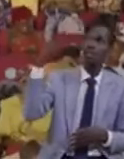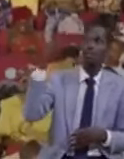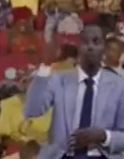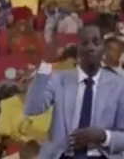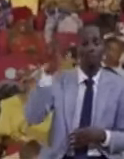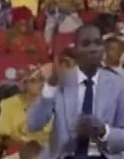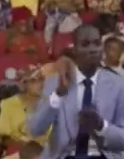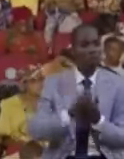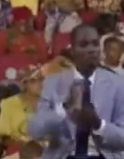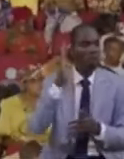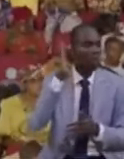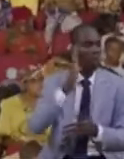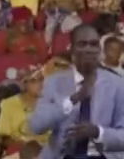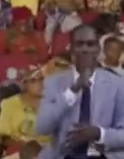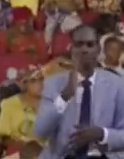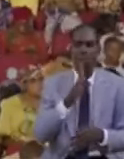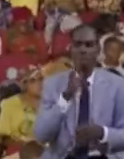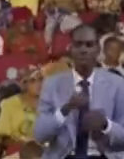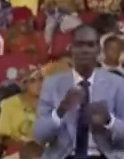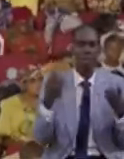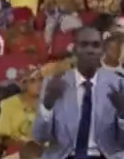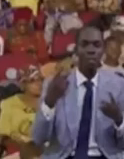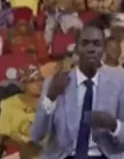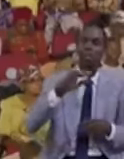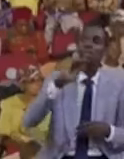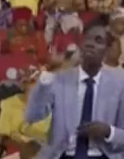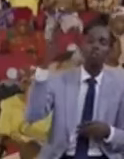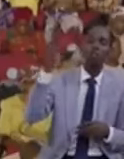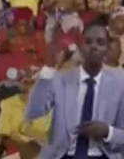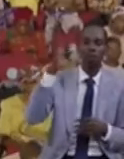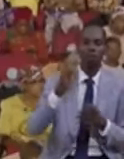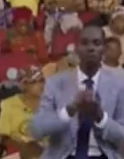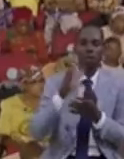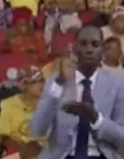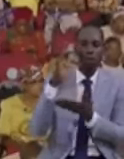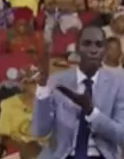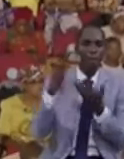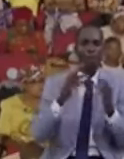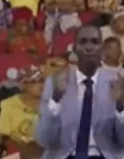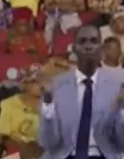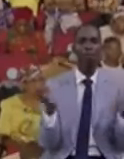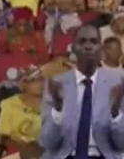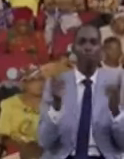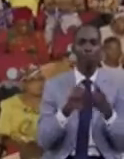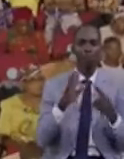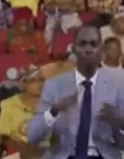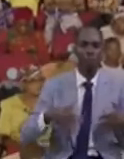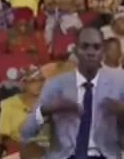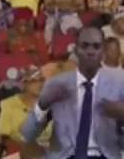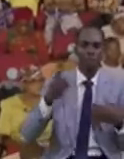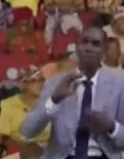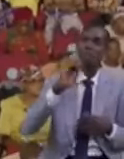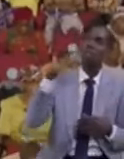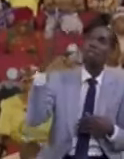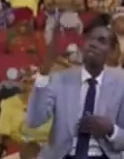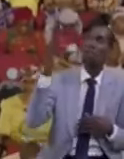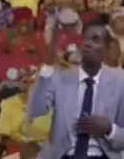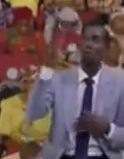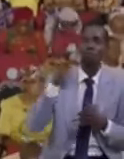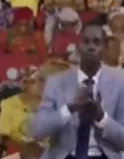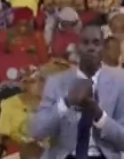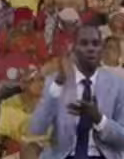Dieu qui apportera la victoire dans ta vie la grâce de Dieu qui app la le salut